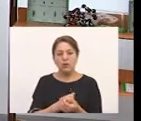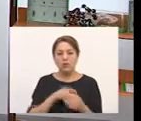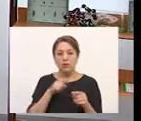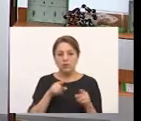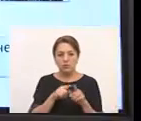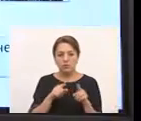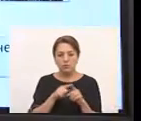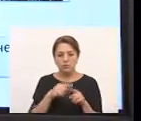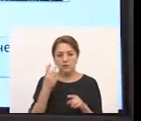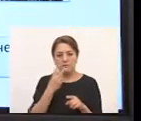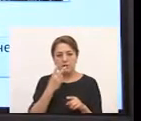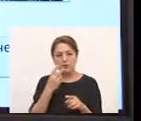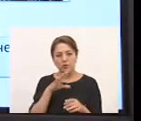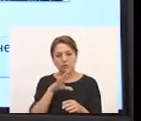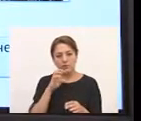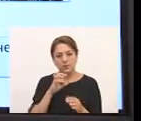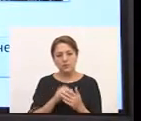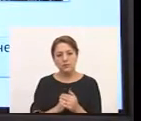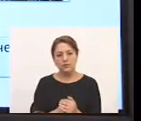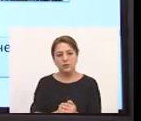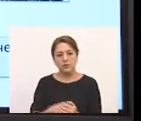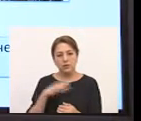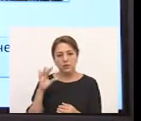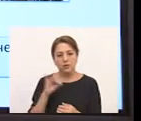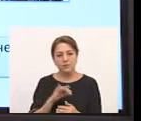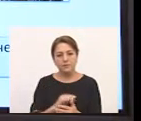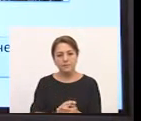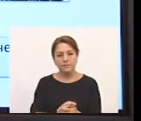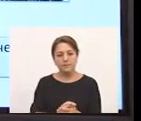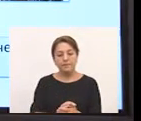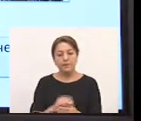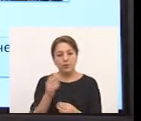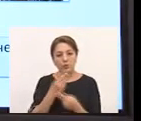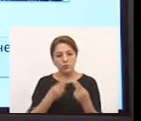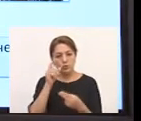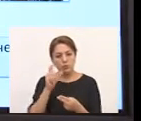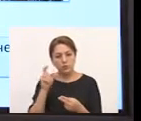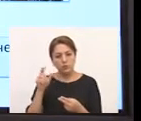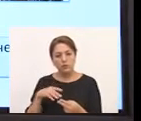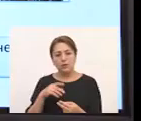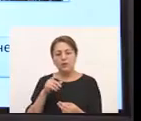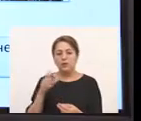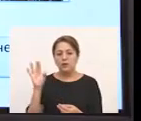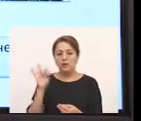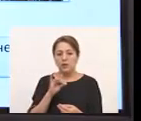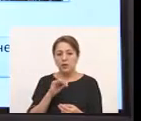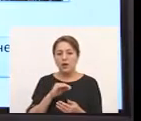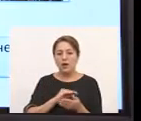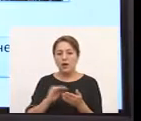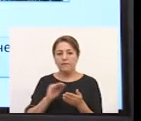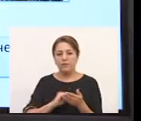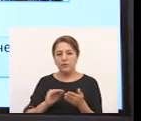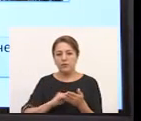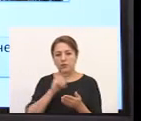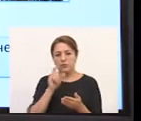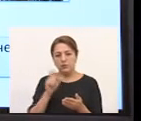на второй иллюстрации. И художник, и автор подчеркивают